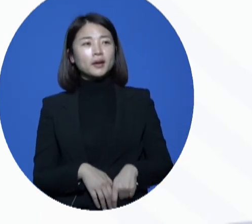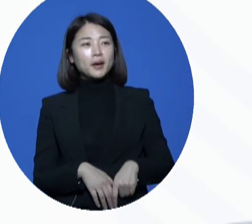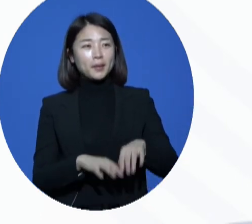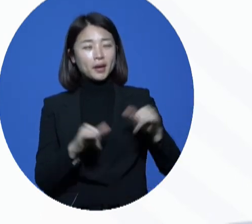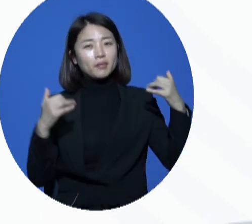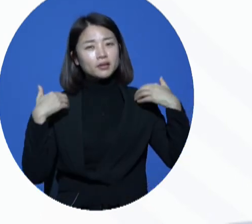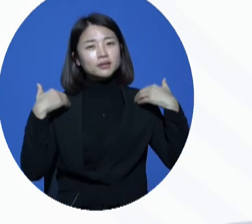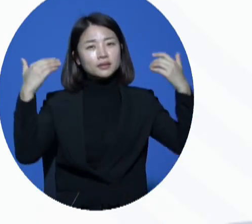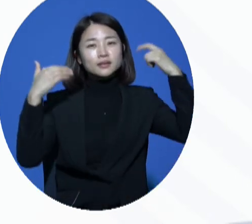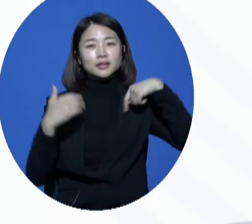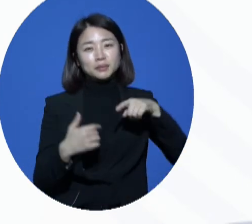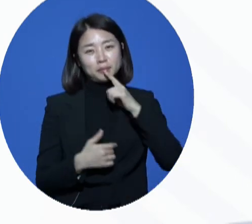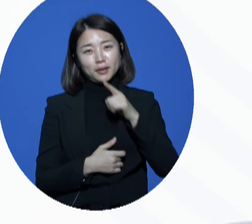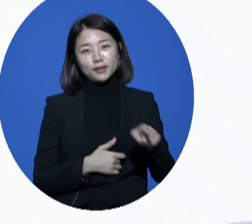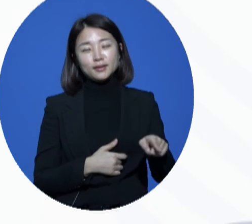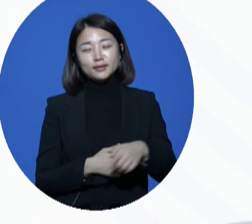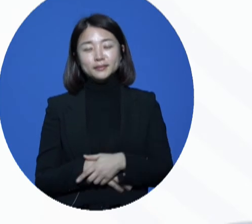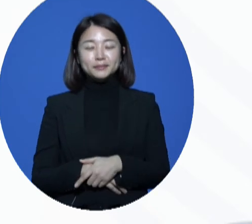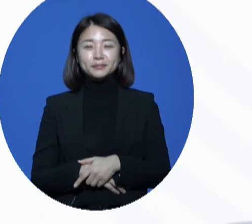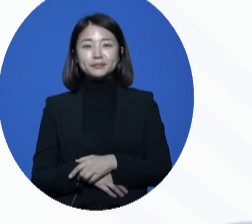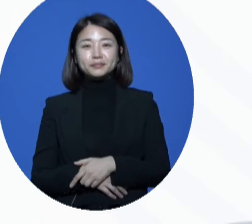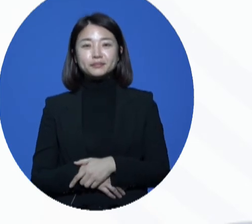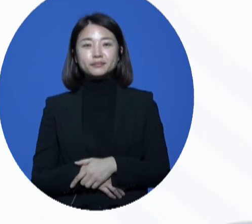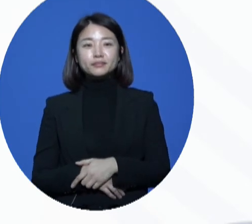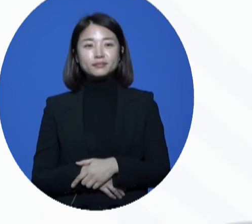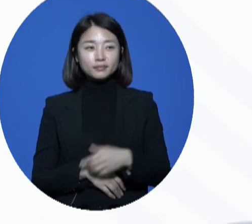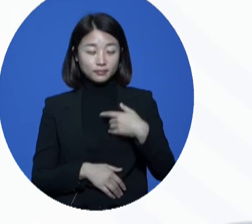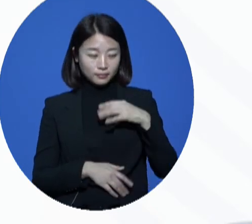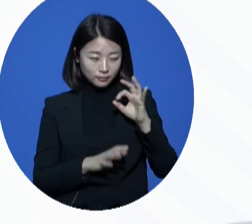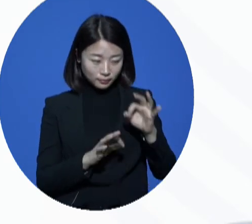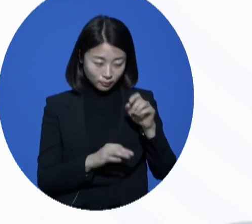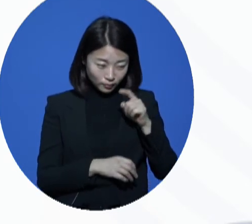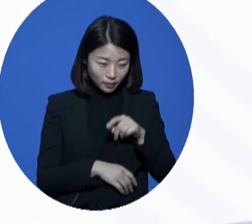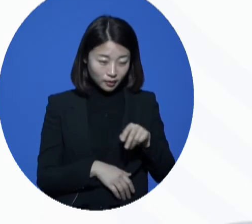커 보인다. 이렇게 말씀을 하시더라고요. 그것이 너무